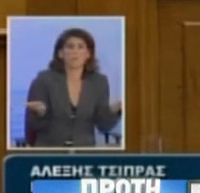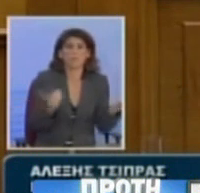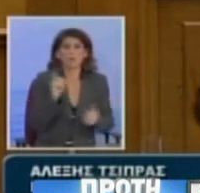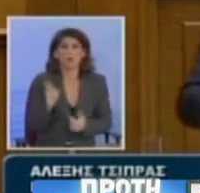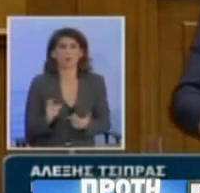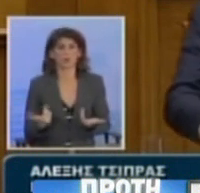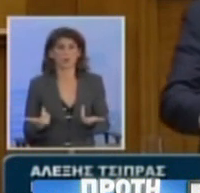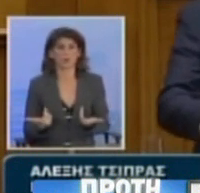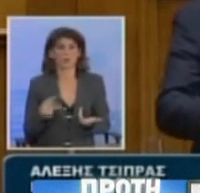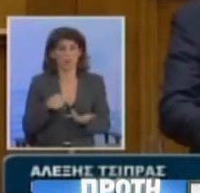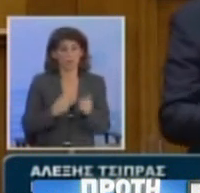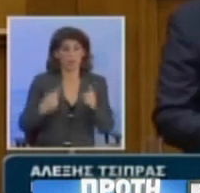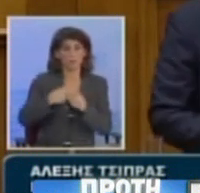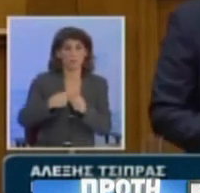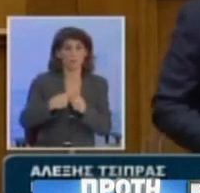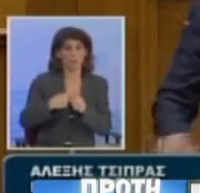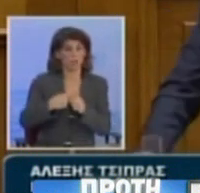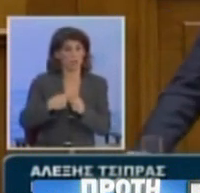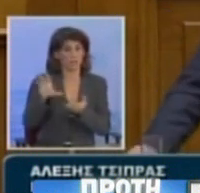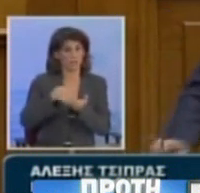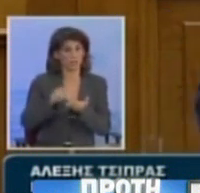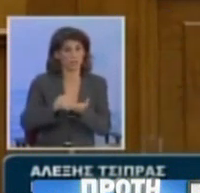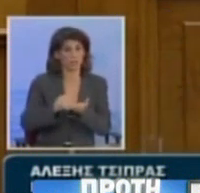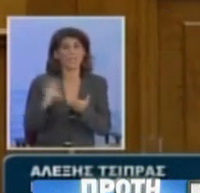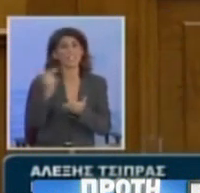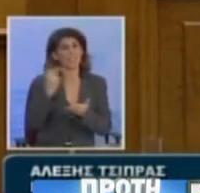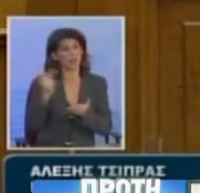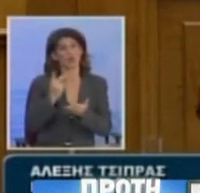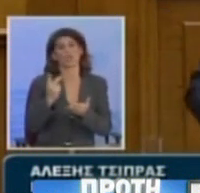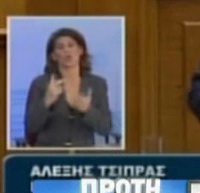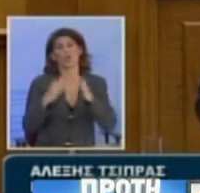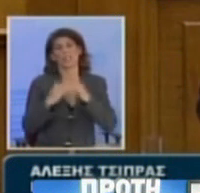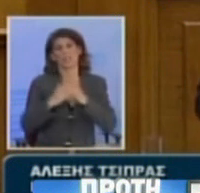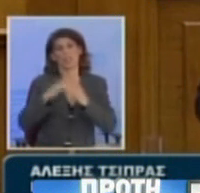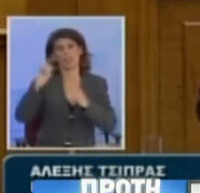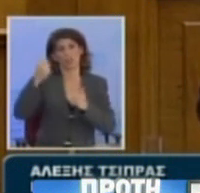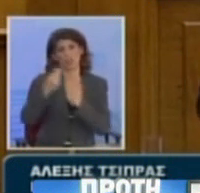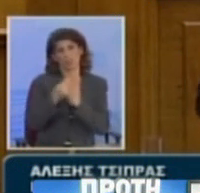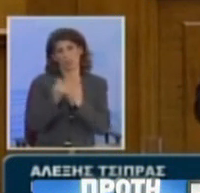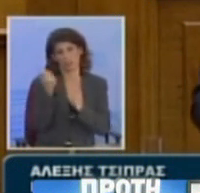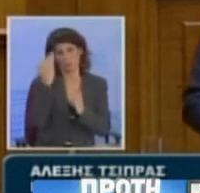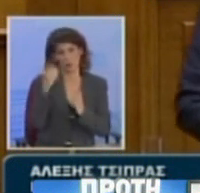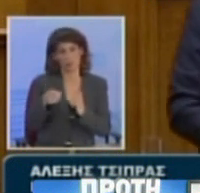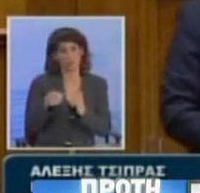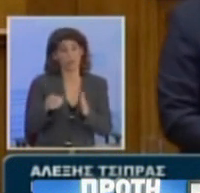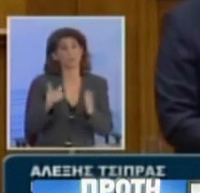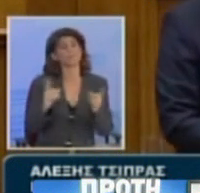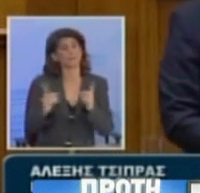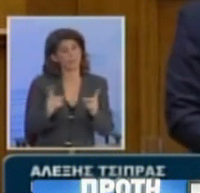επέβαλε πολιτική που έπληξε κέρια την εμπιστοσύνη στην οικονομία, τριπλασίασε την ανεργία και έριξε στην φτώχεια τον